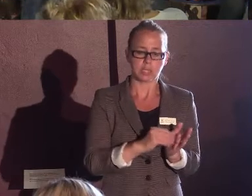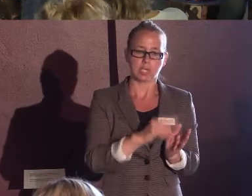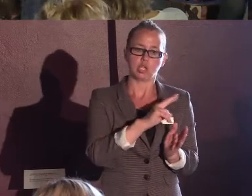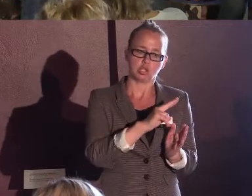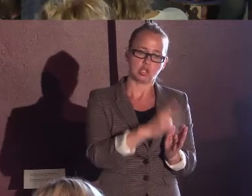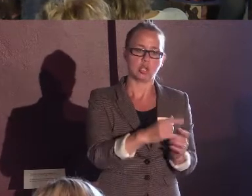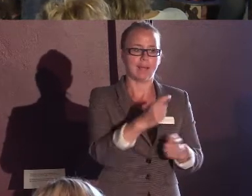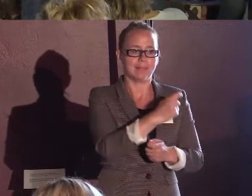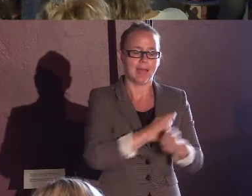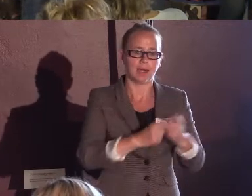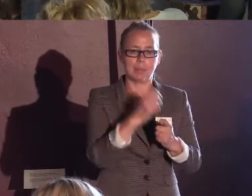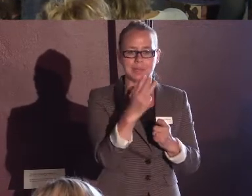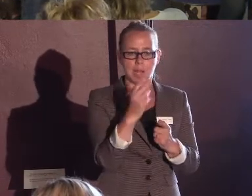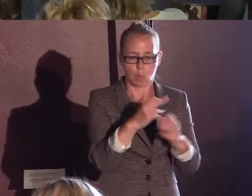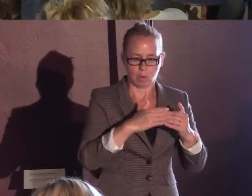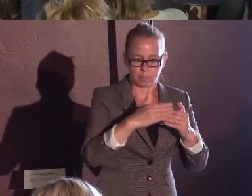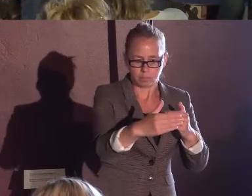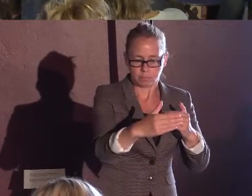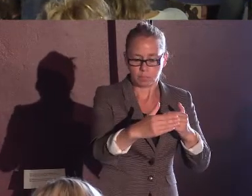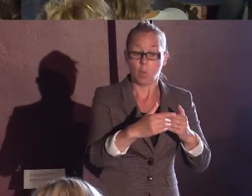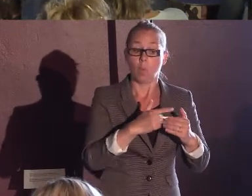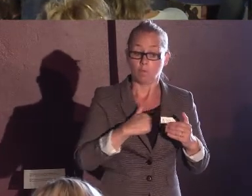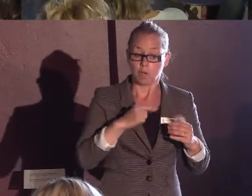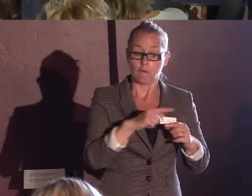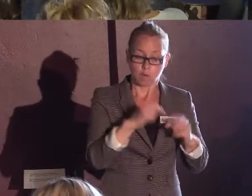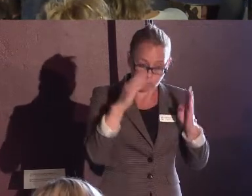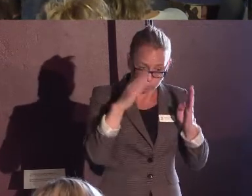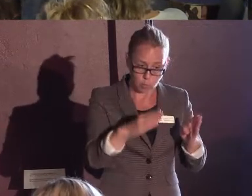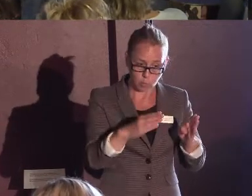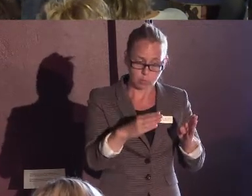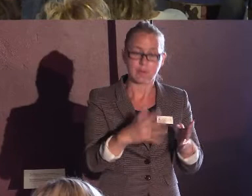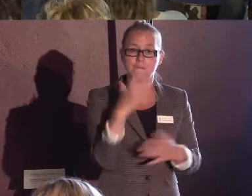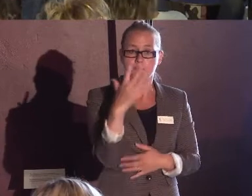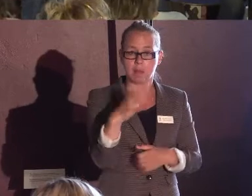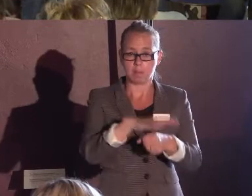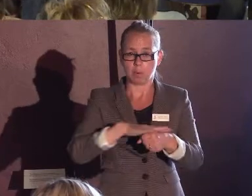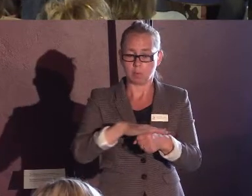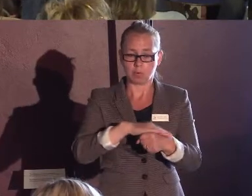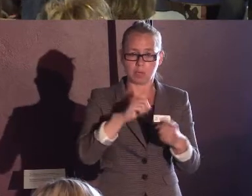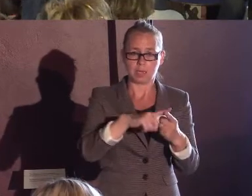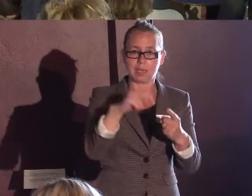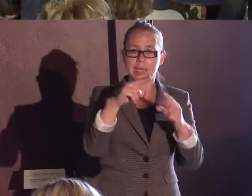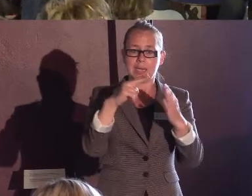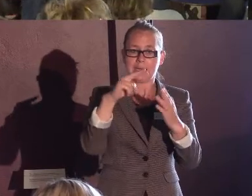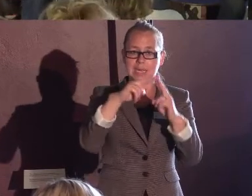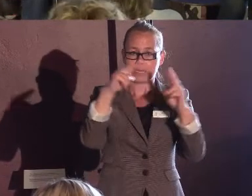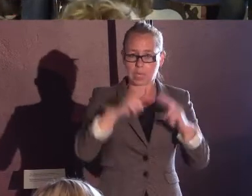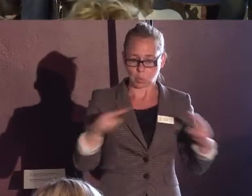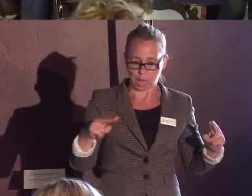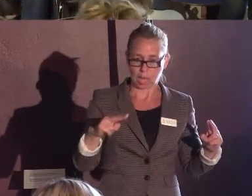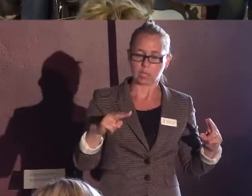kreativa näringar under en treårsperiod. Och där har vi valt att fokusera på fem områden, på